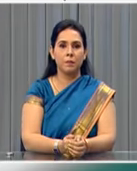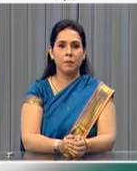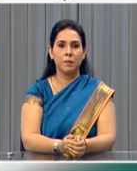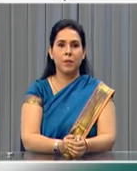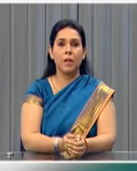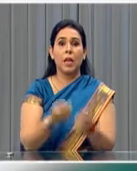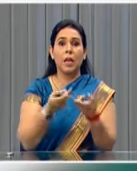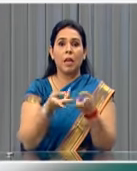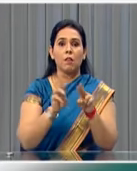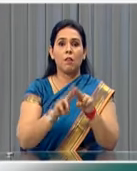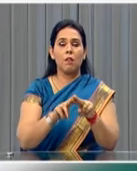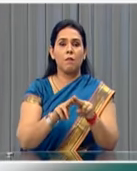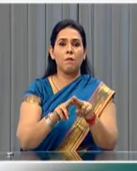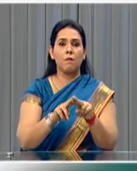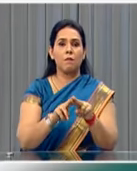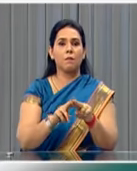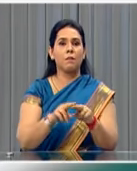अगर ये